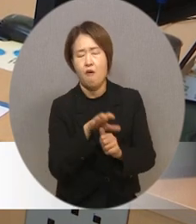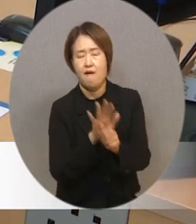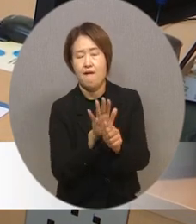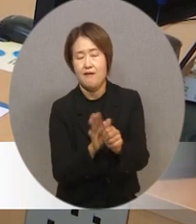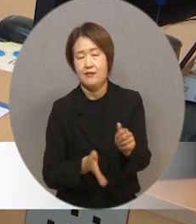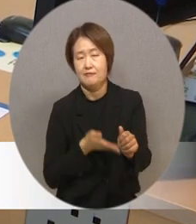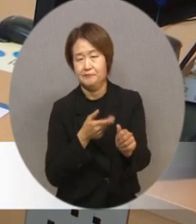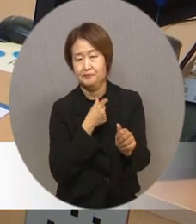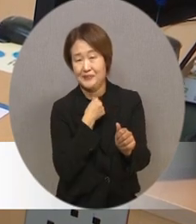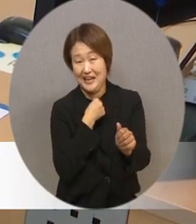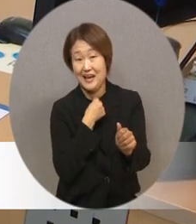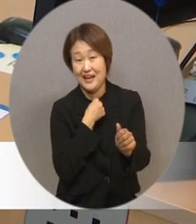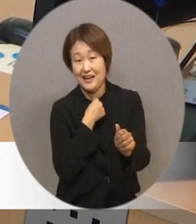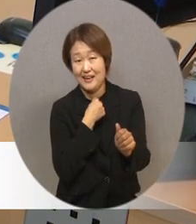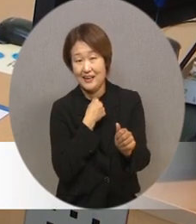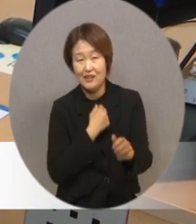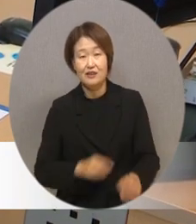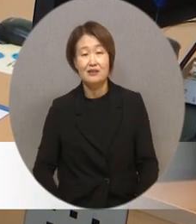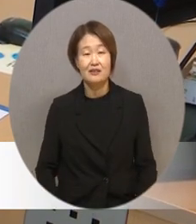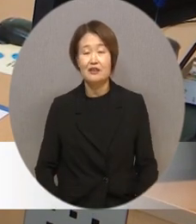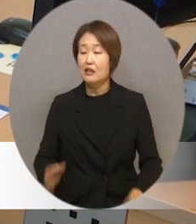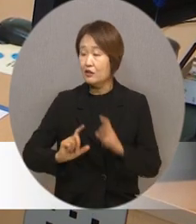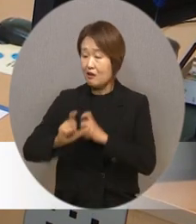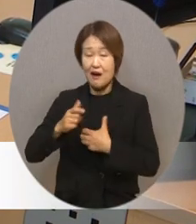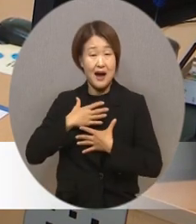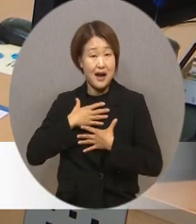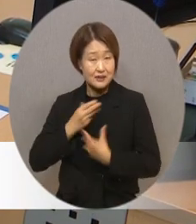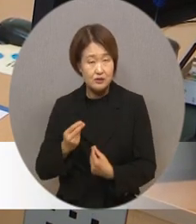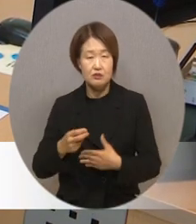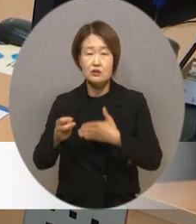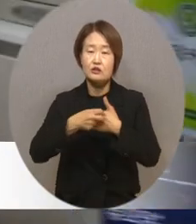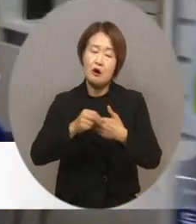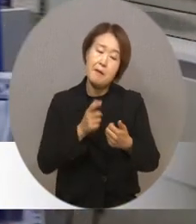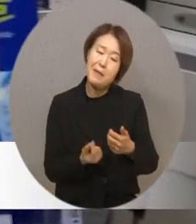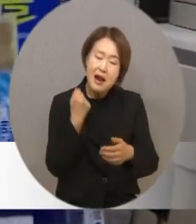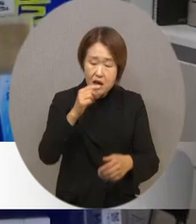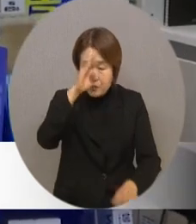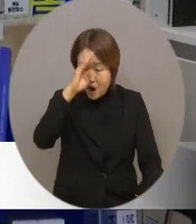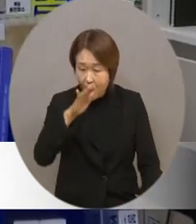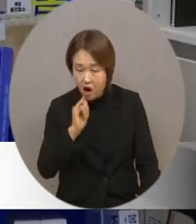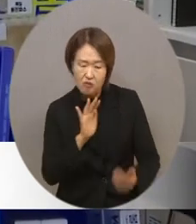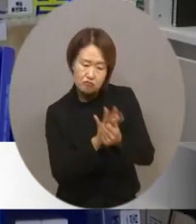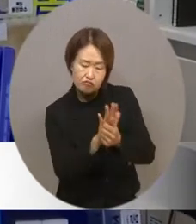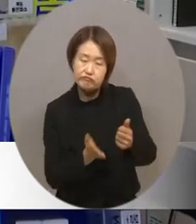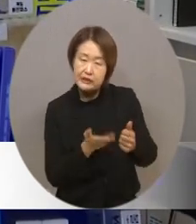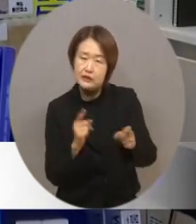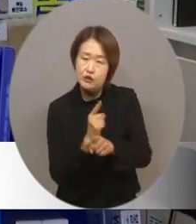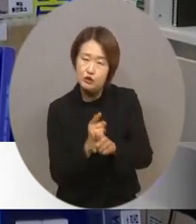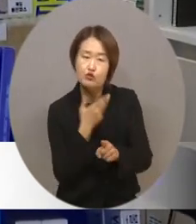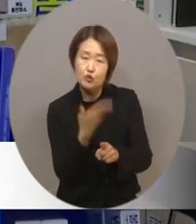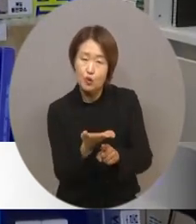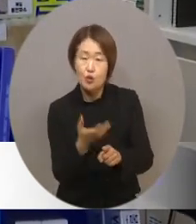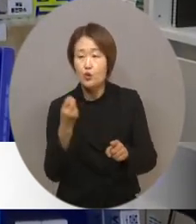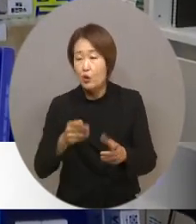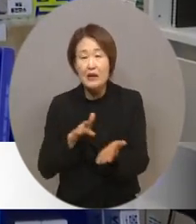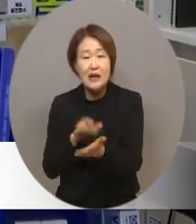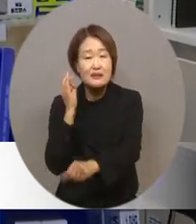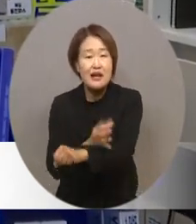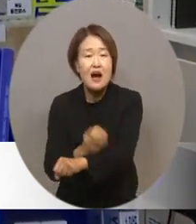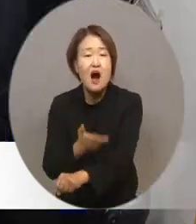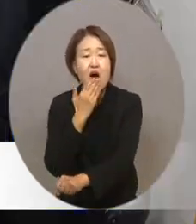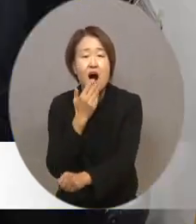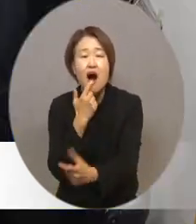밝혔습니다 이와 같이 정부는 더욱 안전한 의료 대응 체계를 위해 다가오는 연휴 기관 문을 여는 의료 기관과